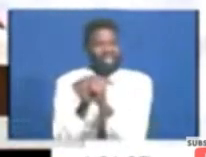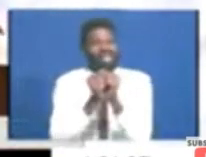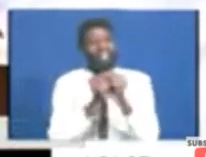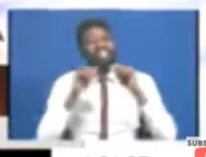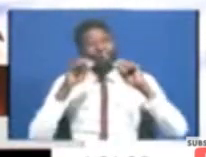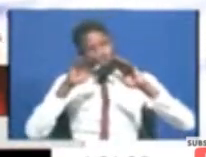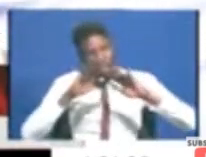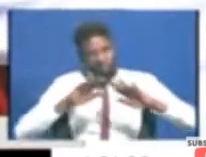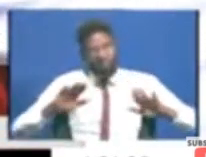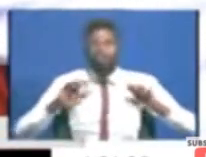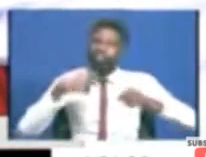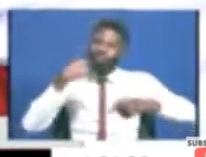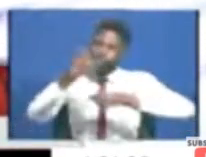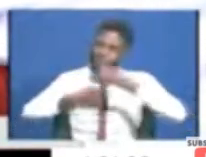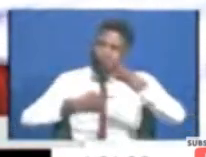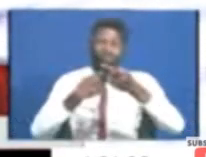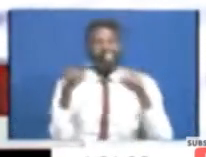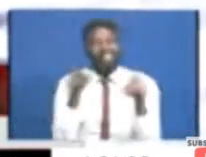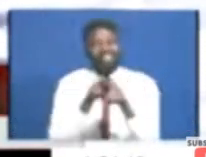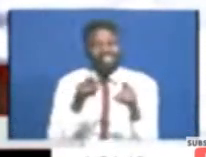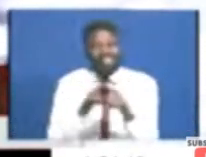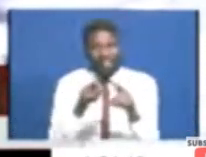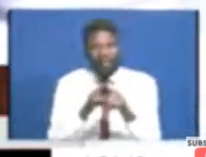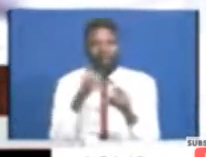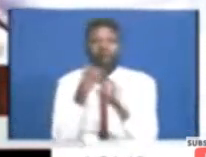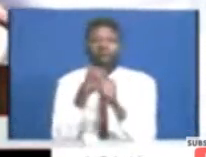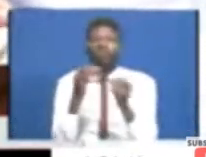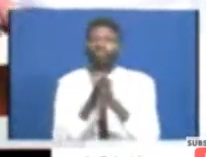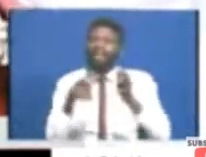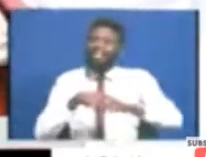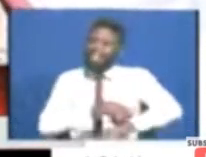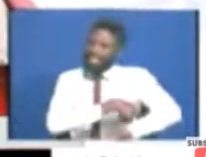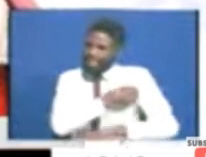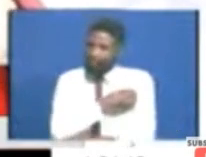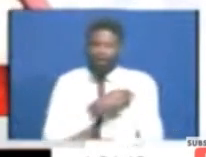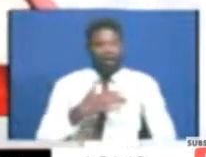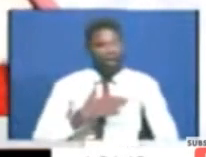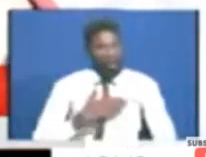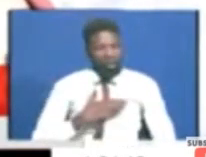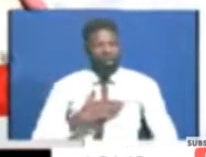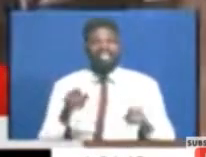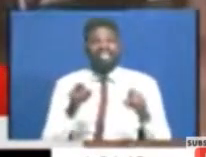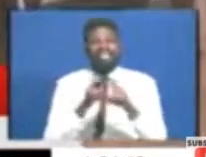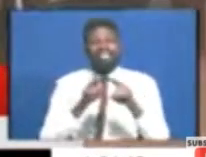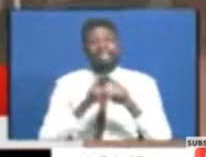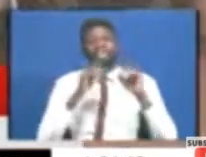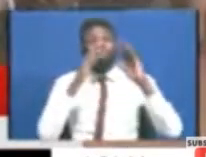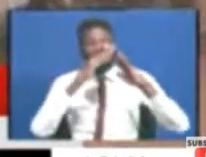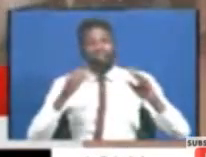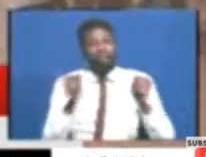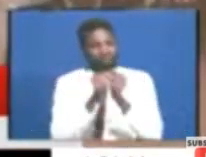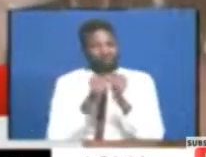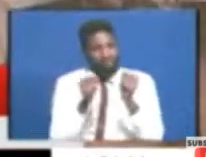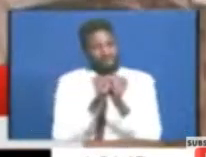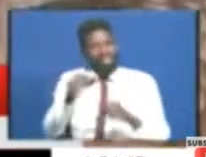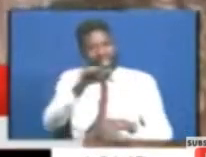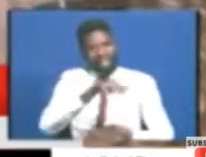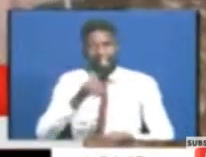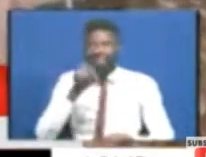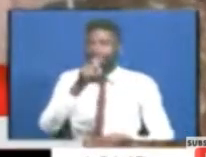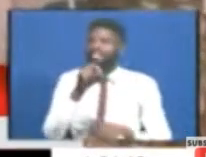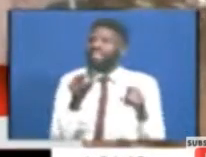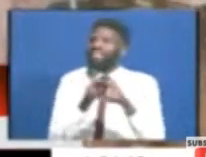imetulia, na kushirikiana na machifu wetu na jumba kumi ambaye katika hiyo area wamekuwa